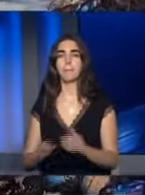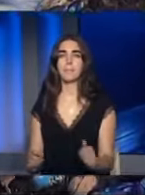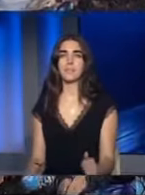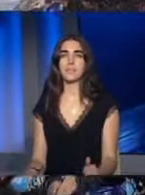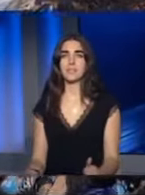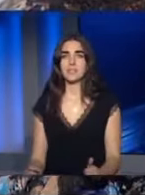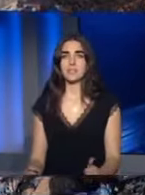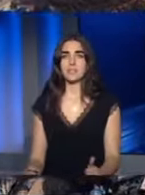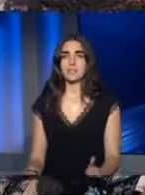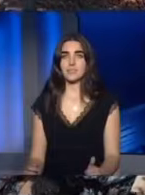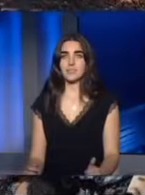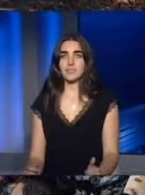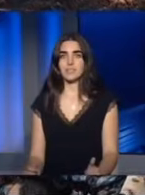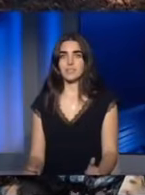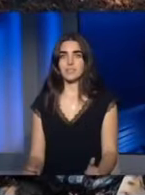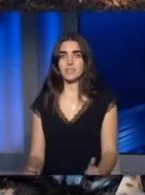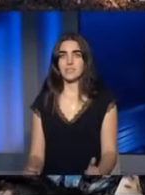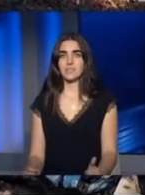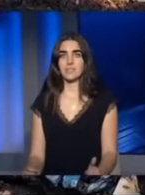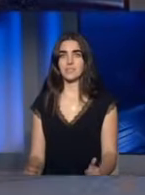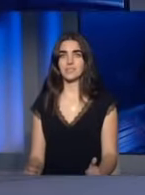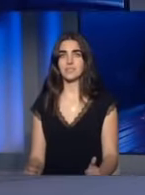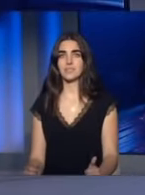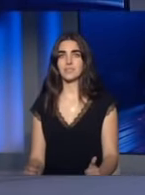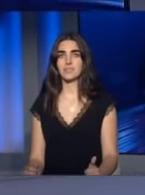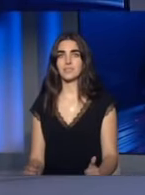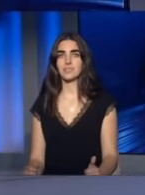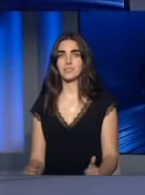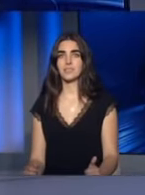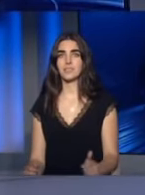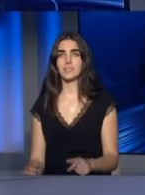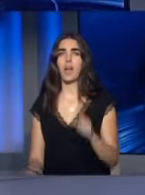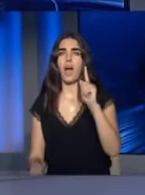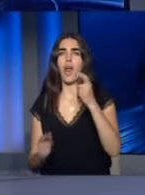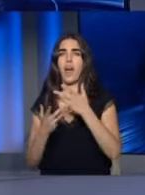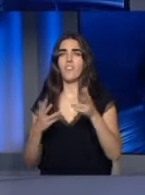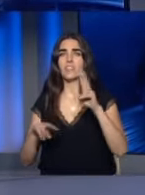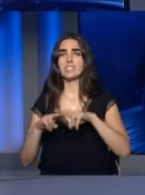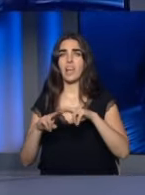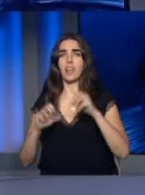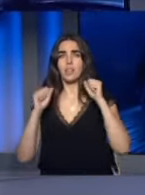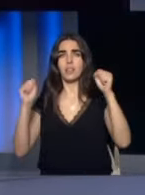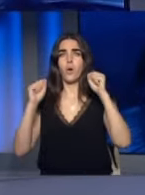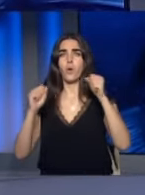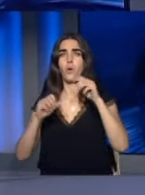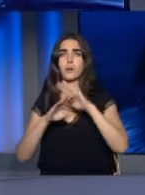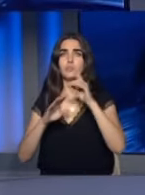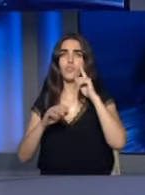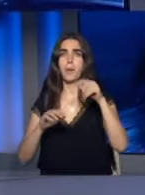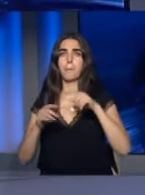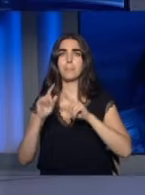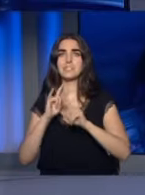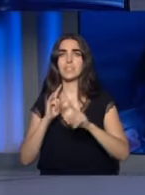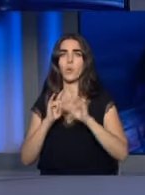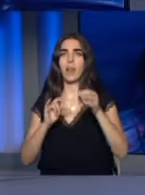بايدن وان يدعمه الاف الاسرائليين ظر في مسيره في ساحه كابلان وسط